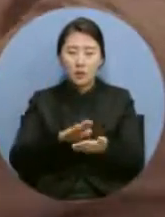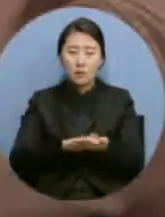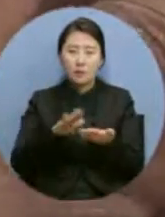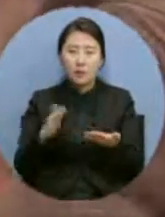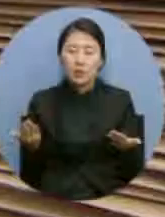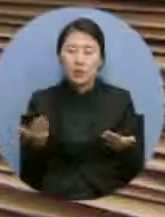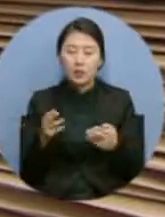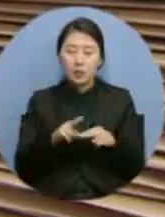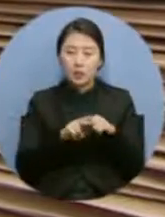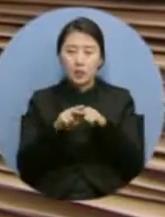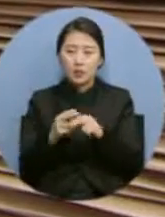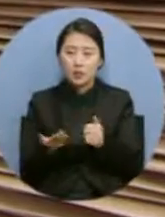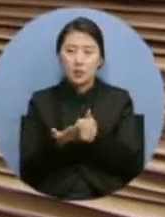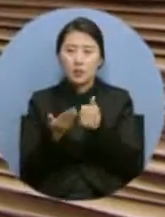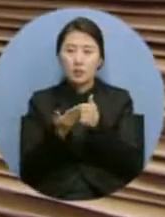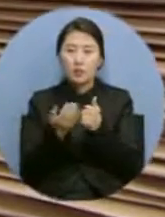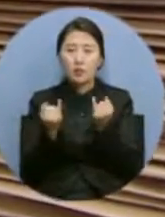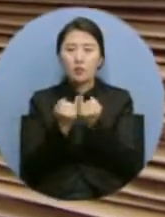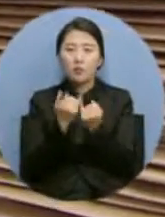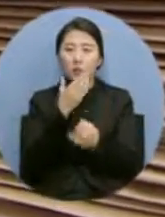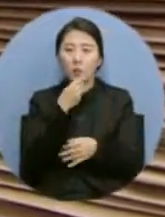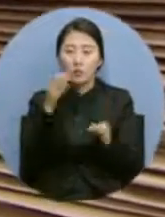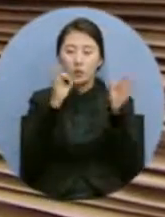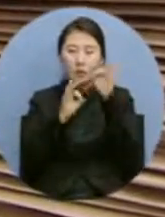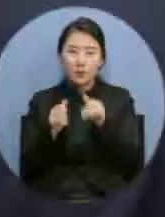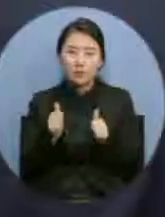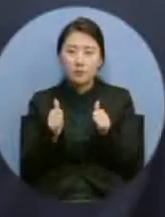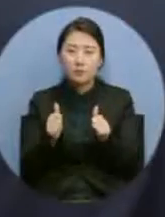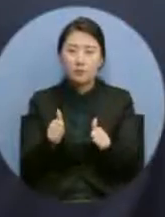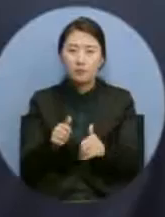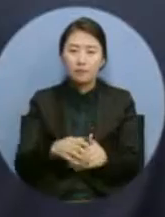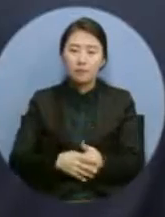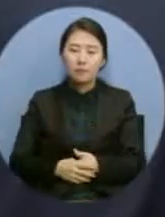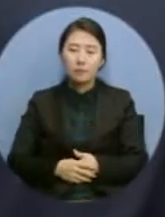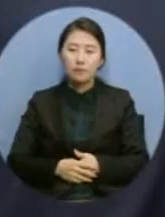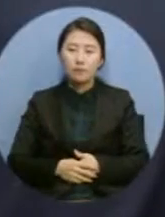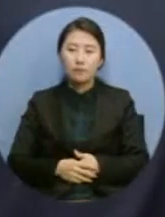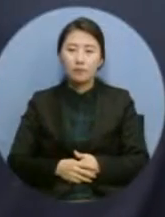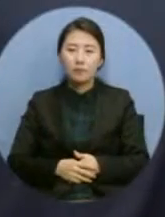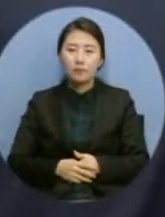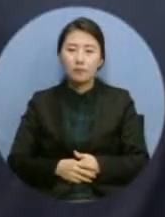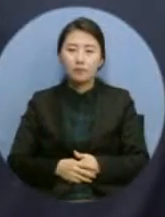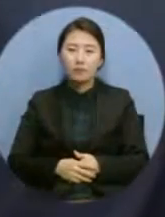일자리 창출을 통해 여성 행복 찾기에 나서고 있습니다. CNN 뉴스 김동훈입니다.